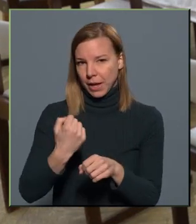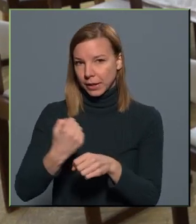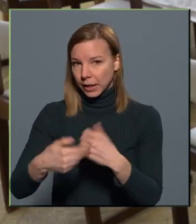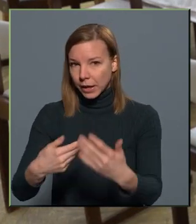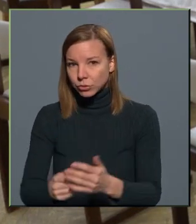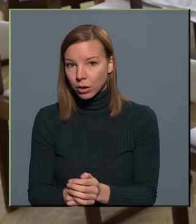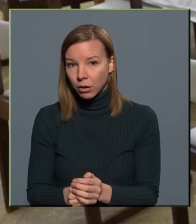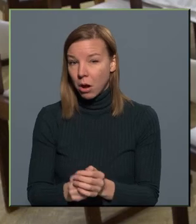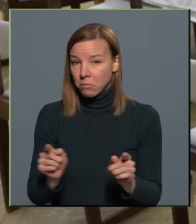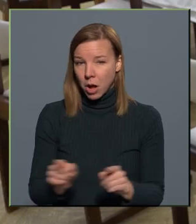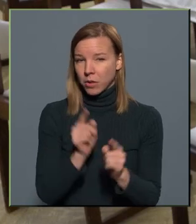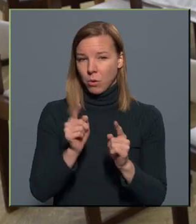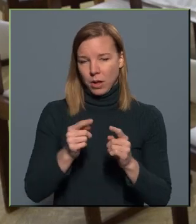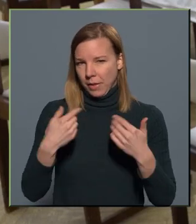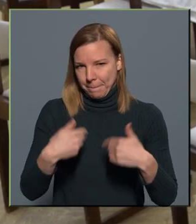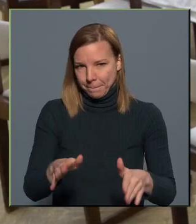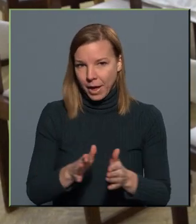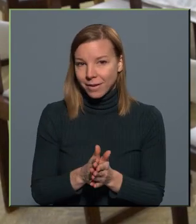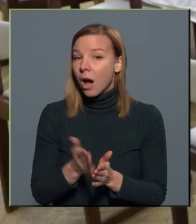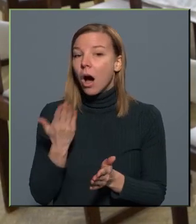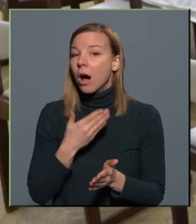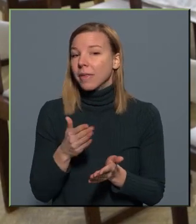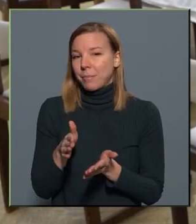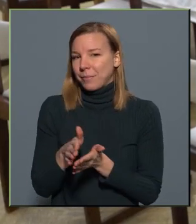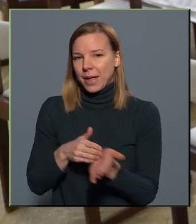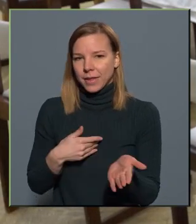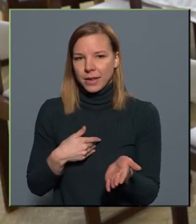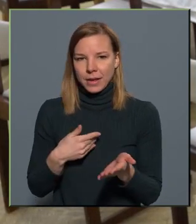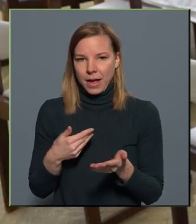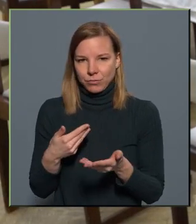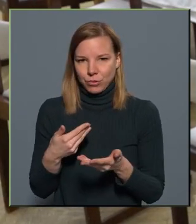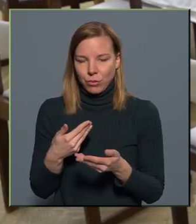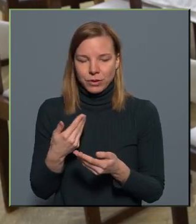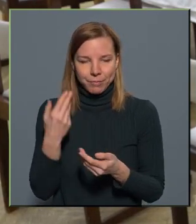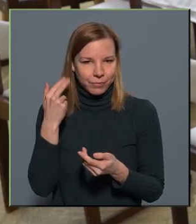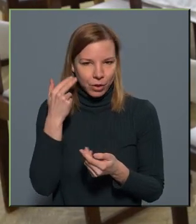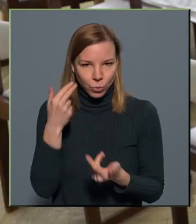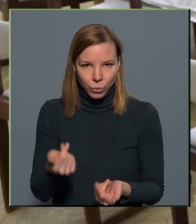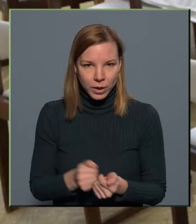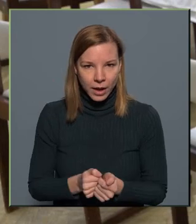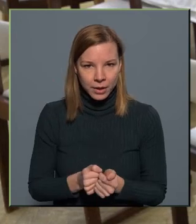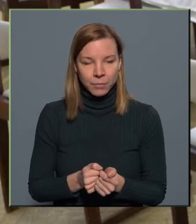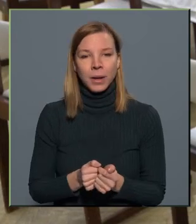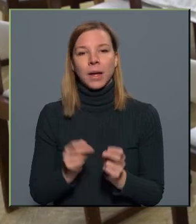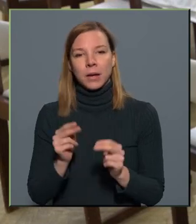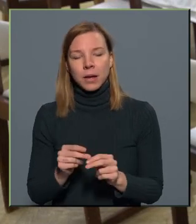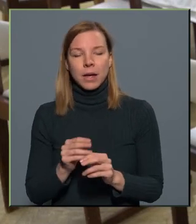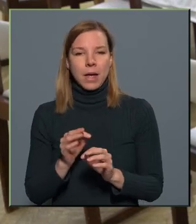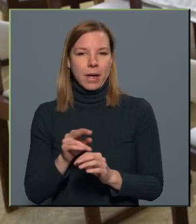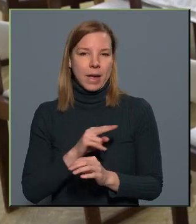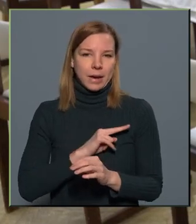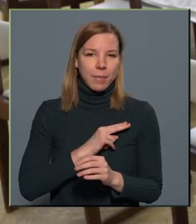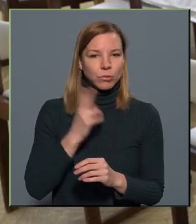első pillanatban, de hogyha nem kezdik el, akkor sose fogják megtanulni. Nem árt tanulni, képezni